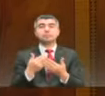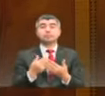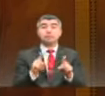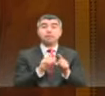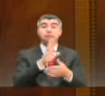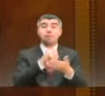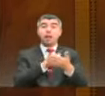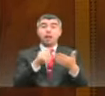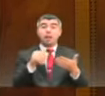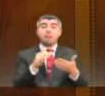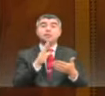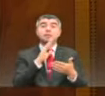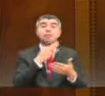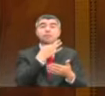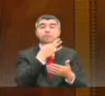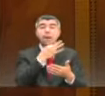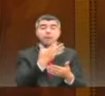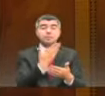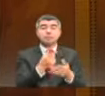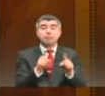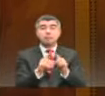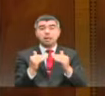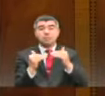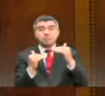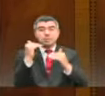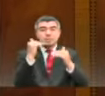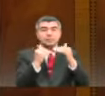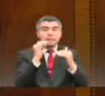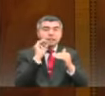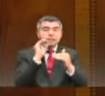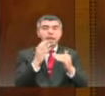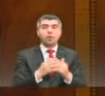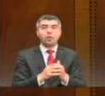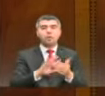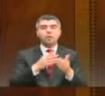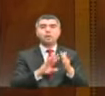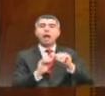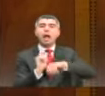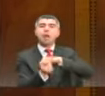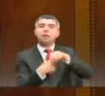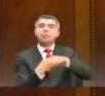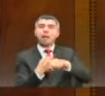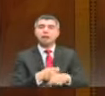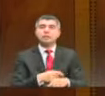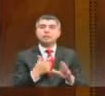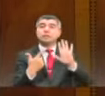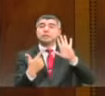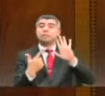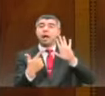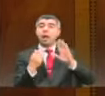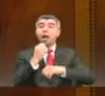تنفيذي لتسريع إنجاز برنامج تقليص الفوارق الاجتماعية والمجالية بالعالم القروي على مدى